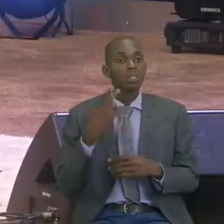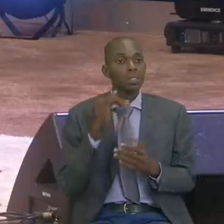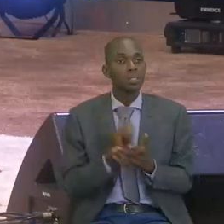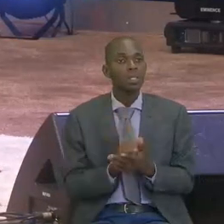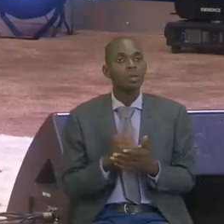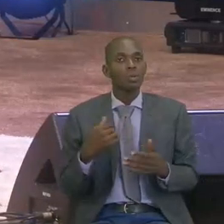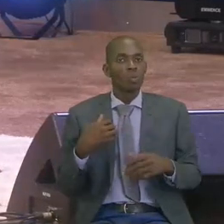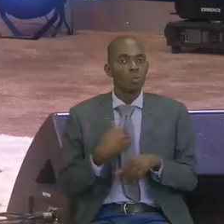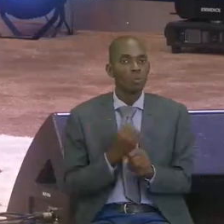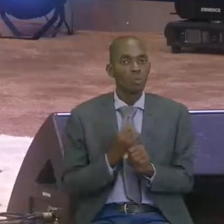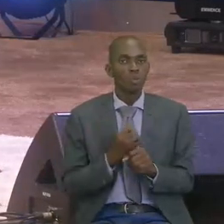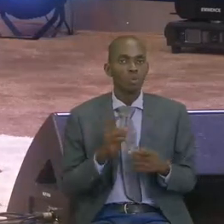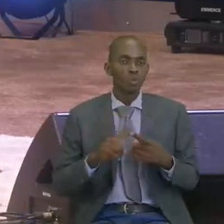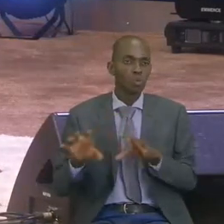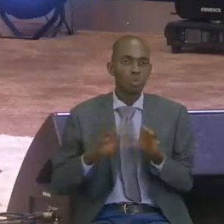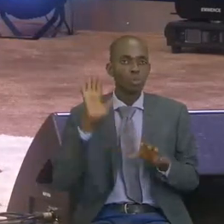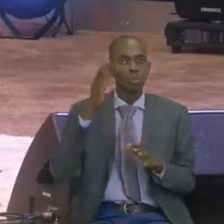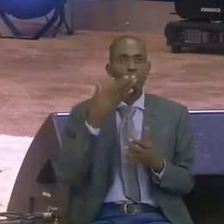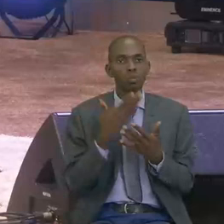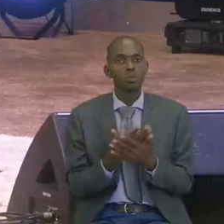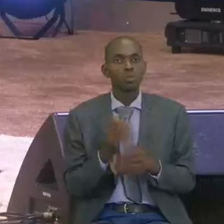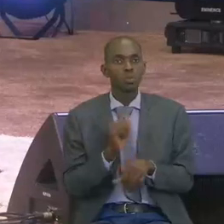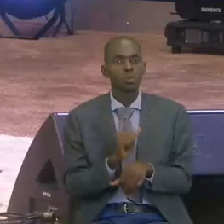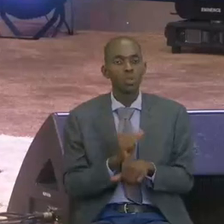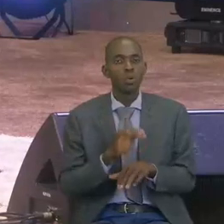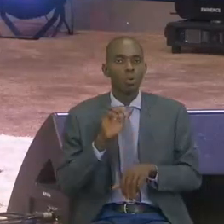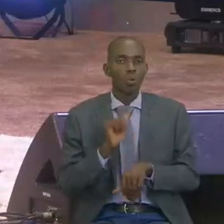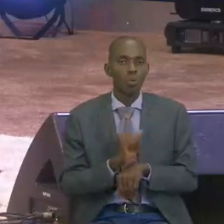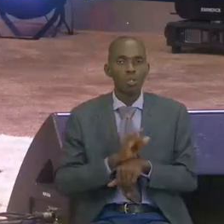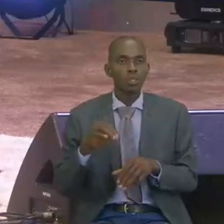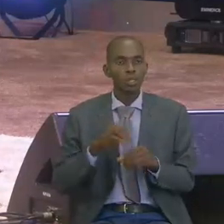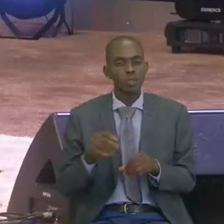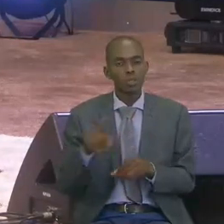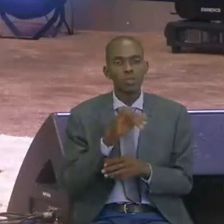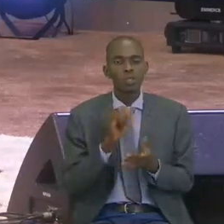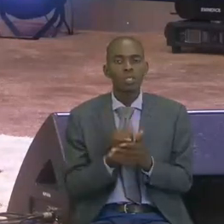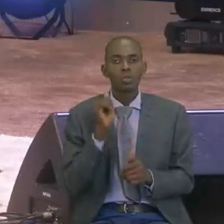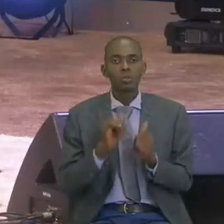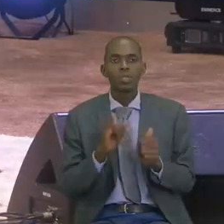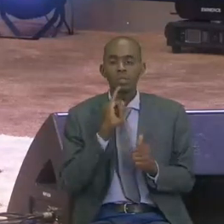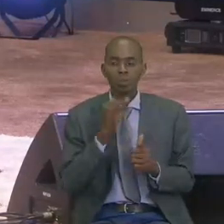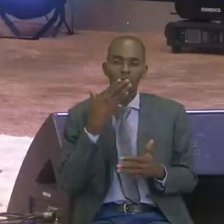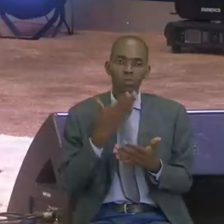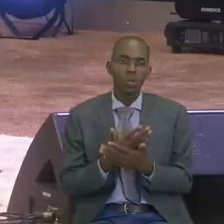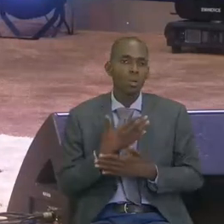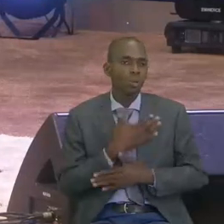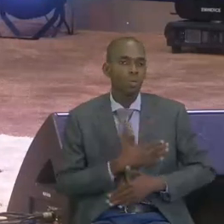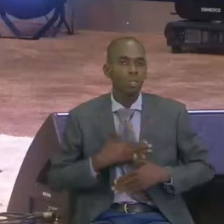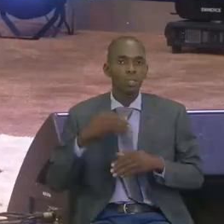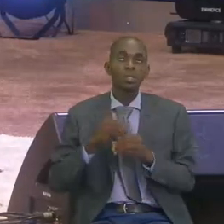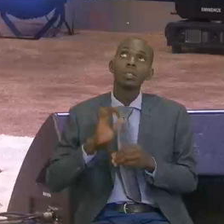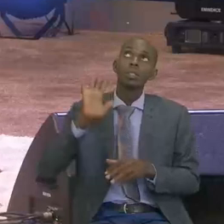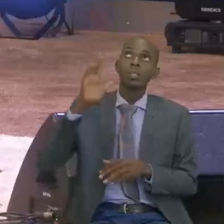de toute bonne œuvre pour l'accomplissement de sa volonté, et fasse en vous ce qui lui